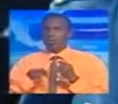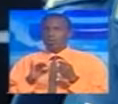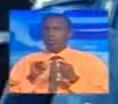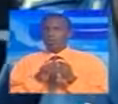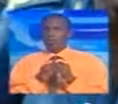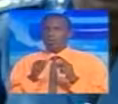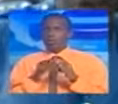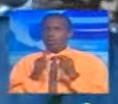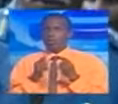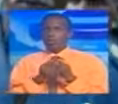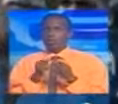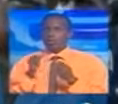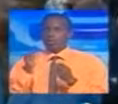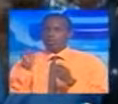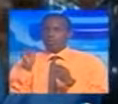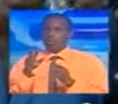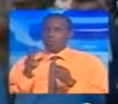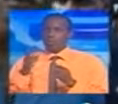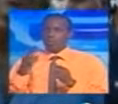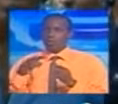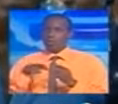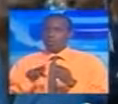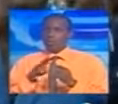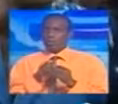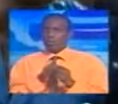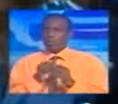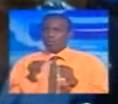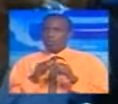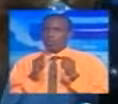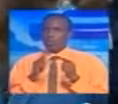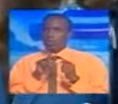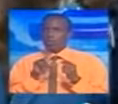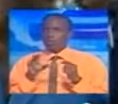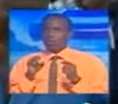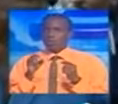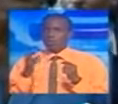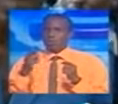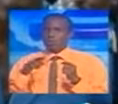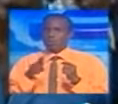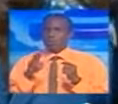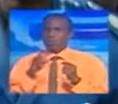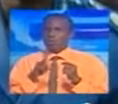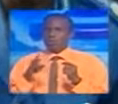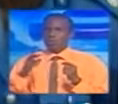voyous qui ont lancé des pierres sur les forces de l'ordre.